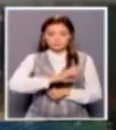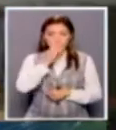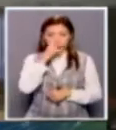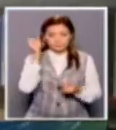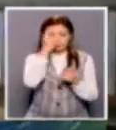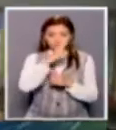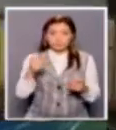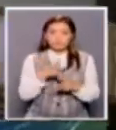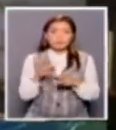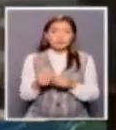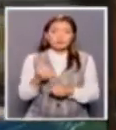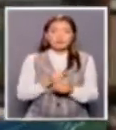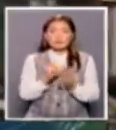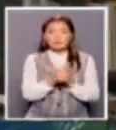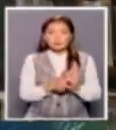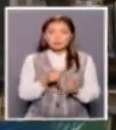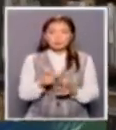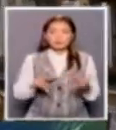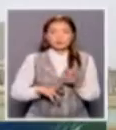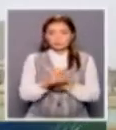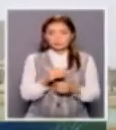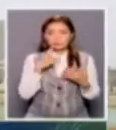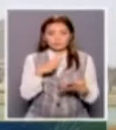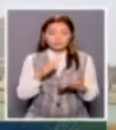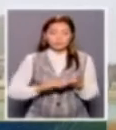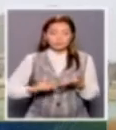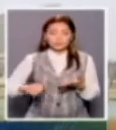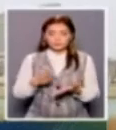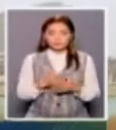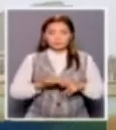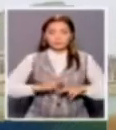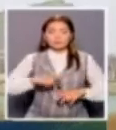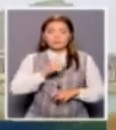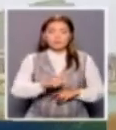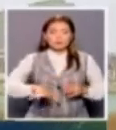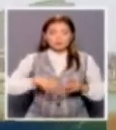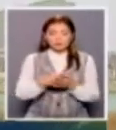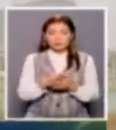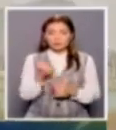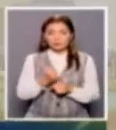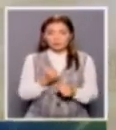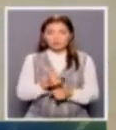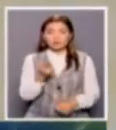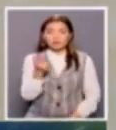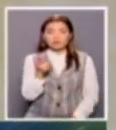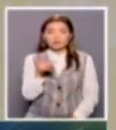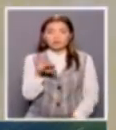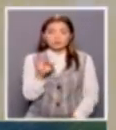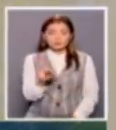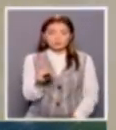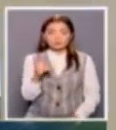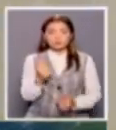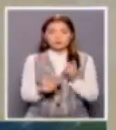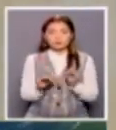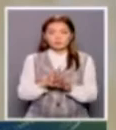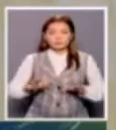үндейді. Ал әрбір жазған мақаласы бұқара беттерінде ойып тұрып орын алды. Қалың оқырман әлі күнге дейін Қадыр Өтегенұлының әр сиясынан